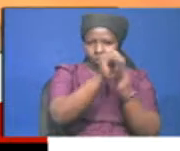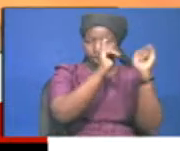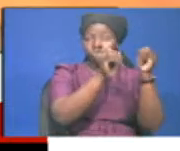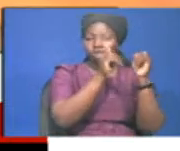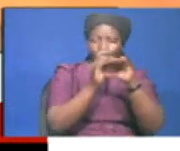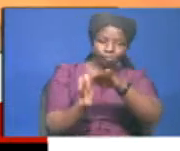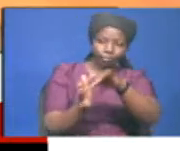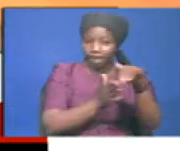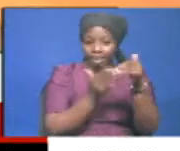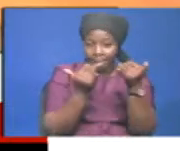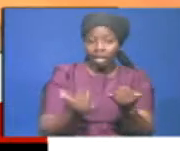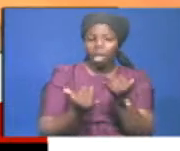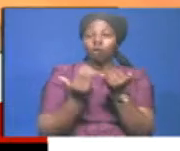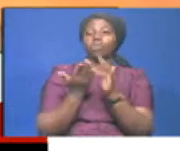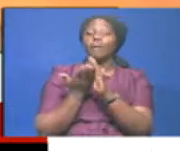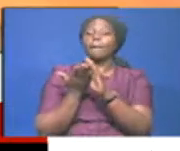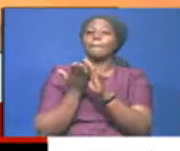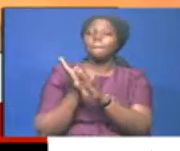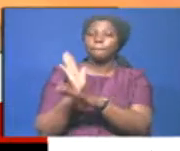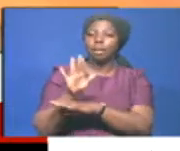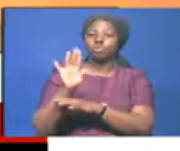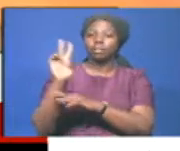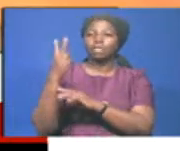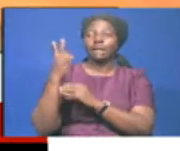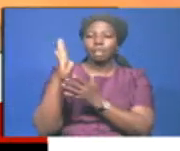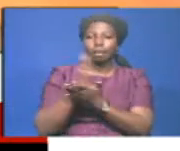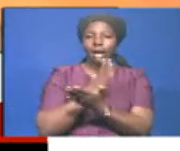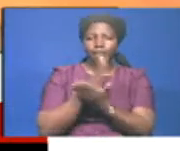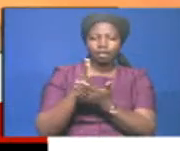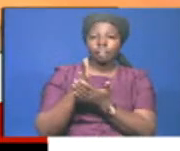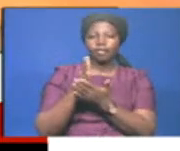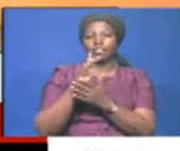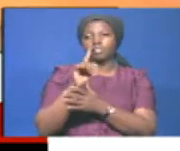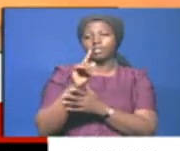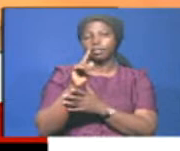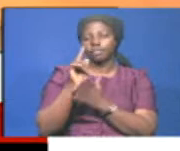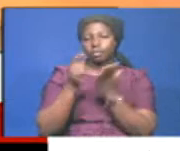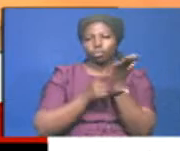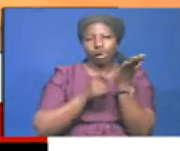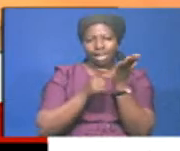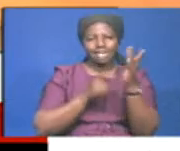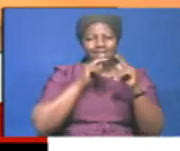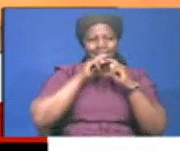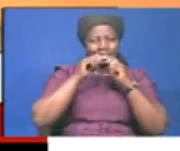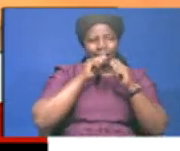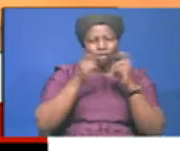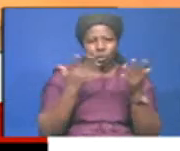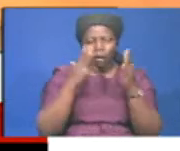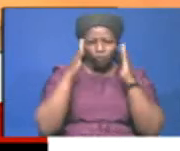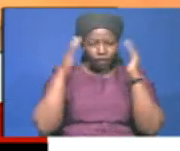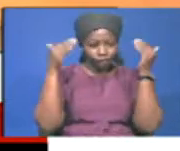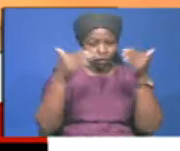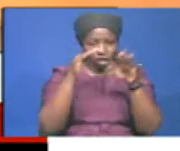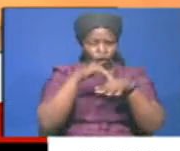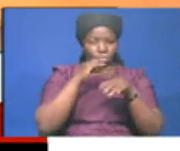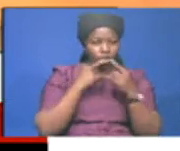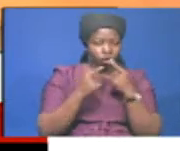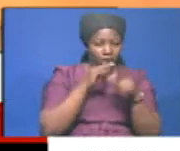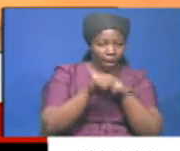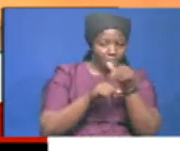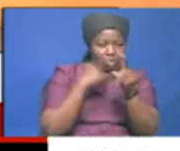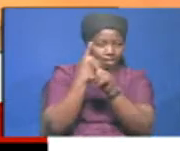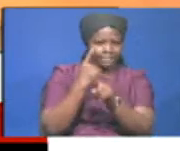Na sasa hivi tumeingia kwenye awamu ya pili ya kipindi cha Tamrini, ambapo ni kipindi ambacho tunaangazia tu mazungumzo kuhusiana na masuala